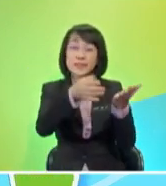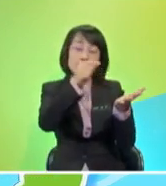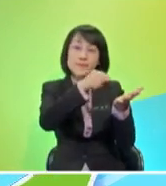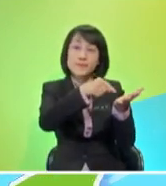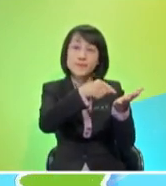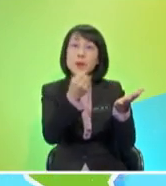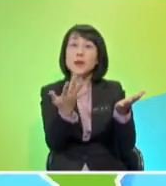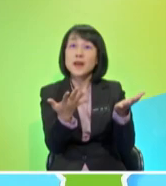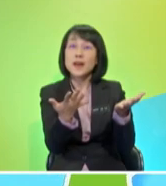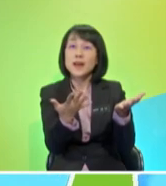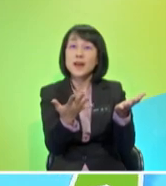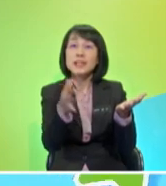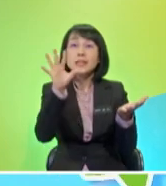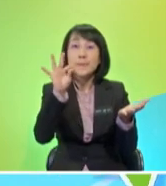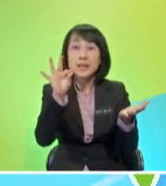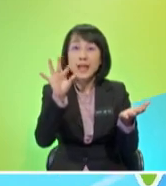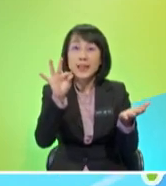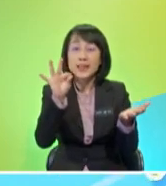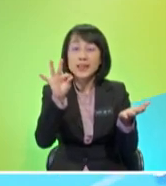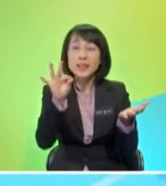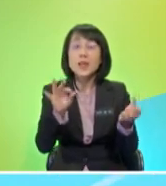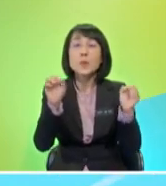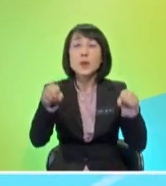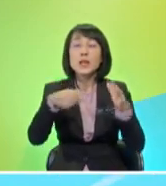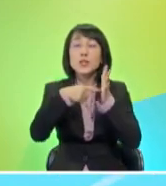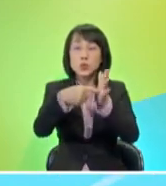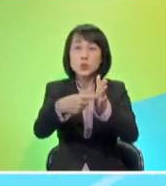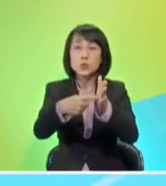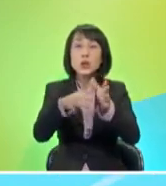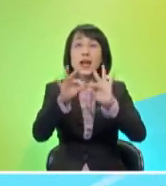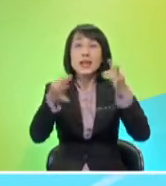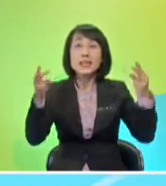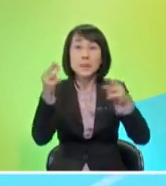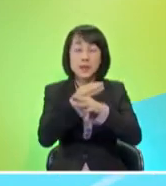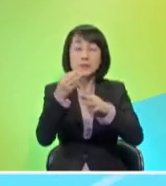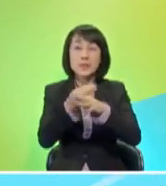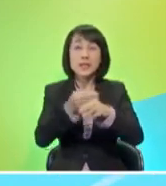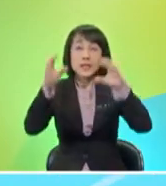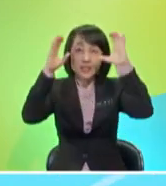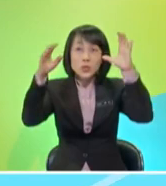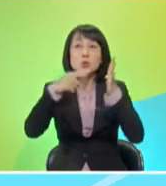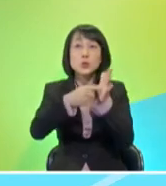9. Okey, Hafi boleh tak tunjukkan kepada cikgu ayat matematik seperti mana yang cikgu tunjukkan tadi?